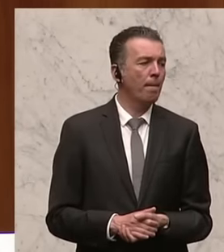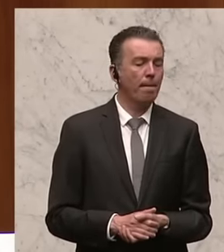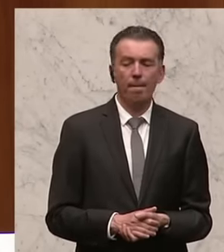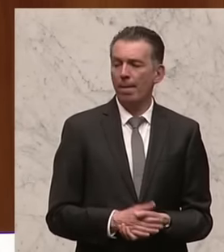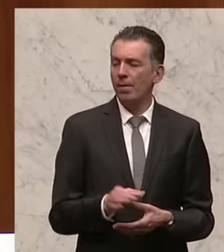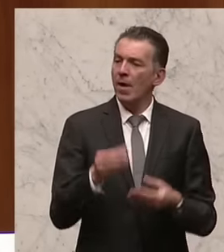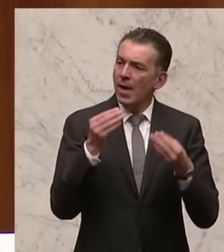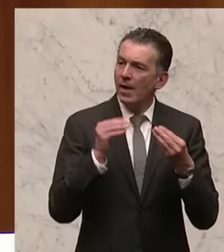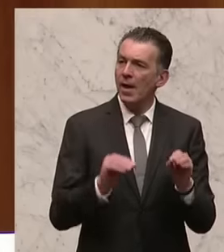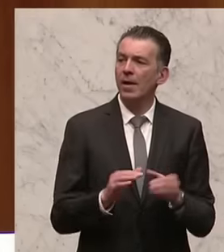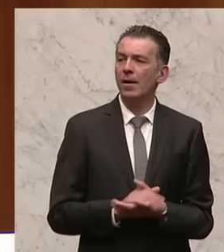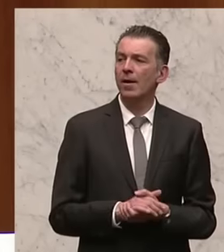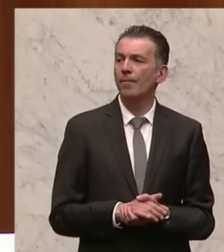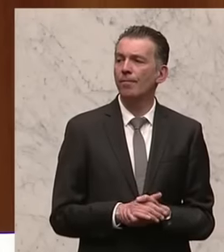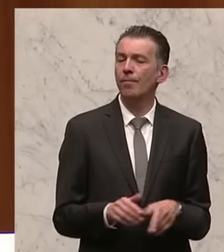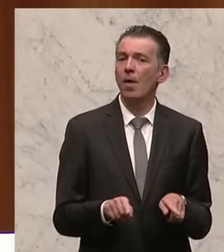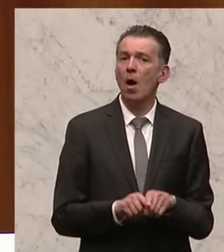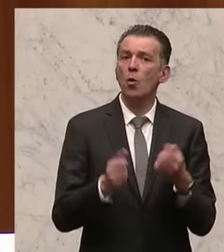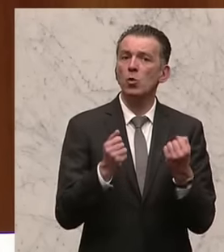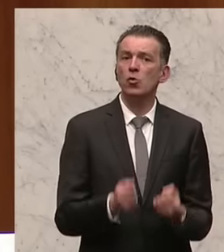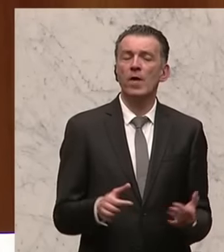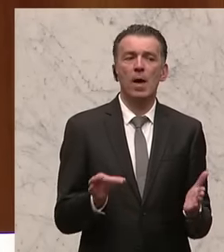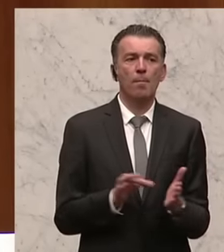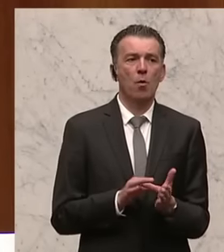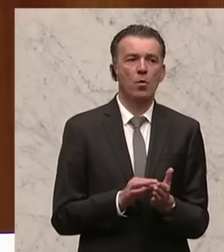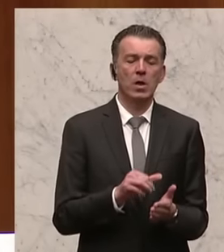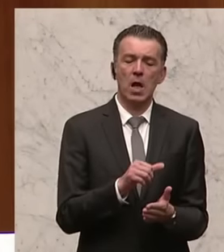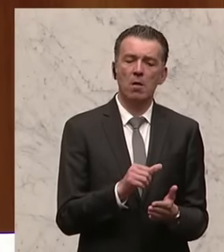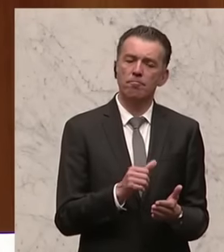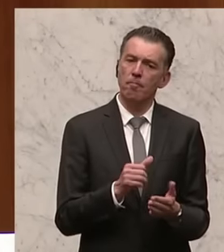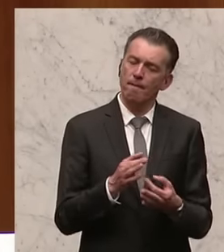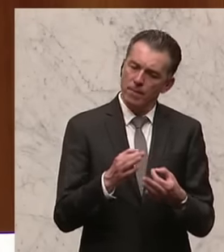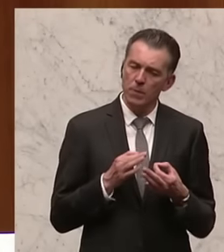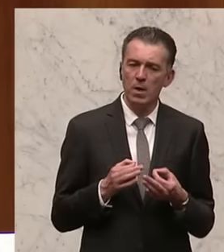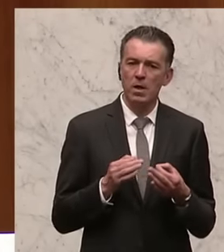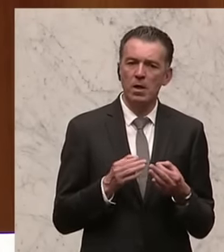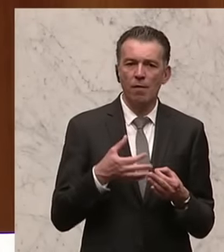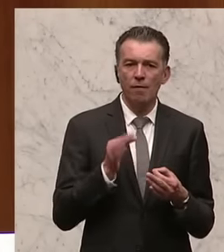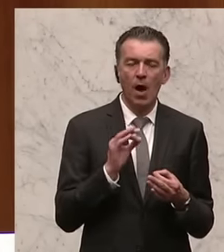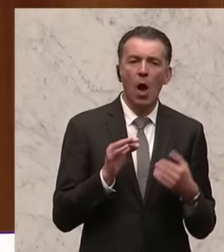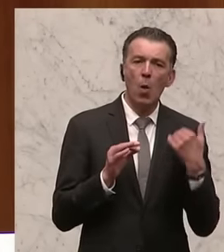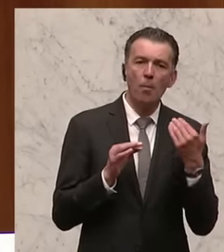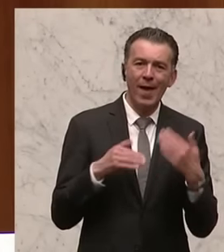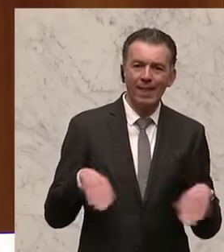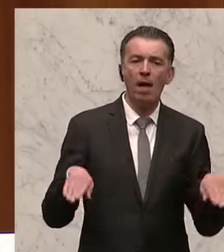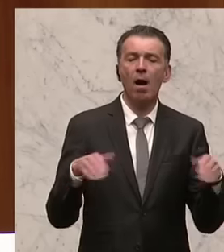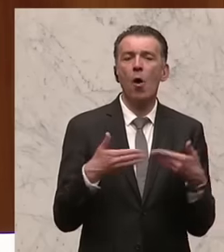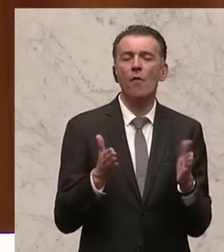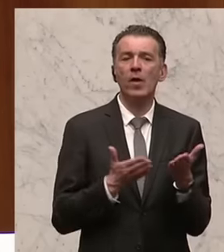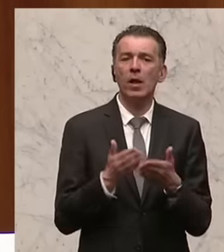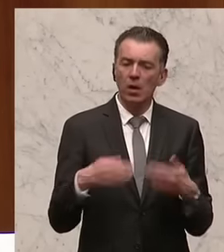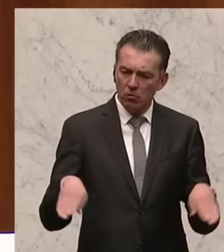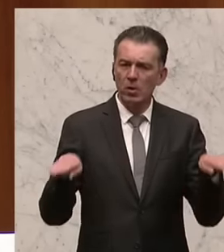Und sehr geehrte Damen und Herren, das sind auch die Schwerpunkte, die ich auch setzen möchte. Ich möchte die Gleichstellung von Frauen und Männern im öffentlichen